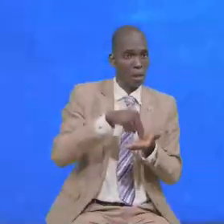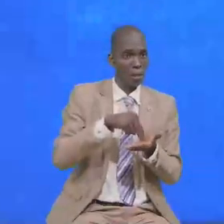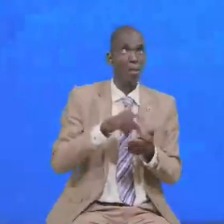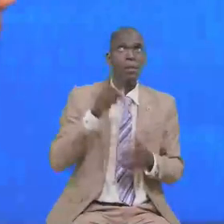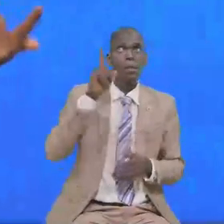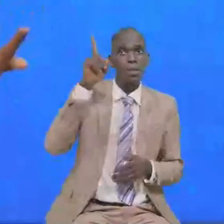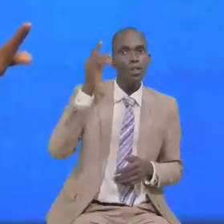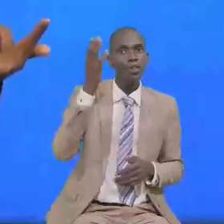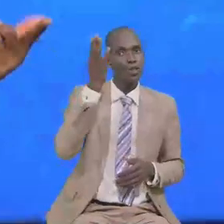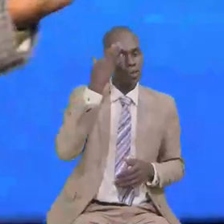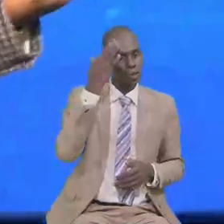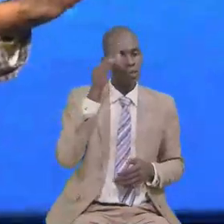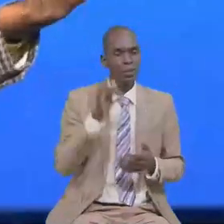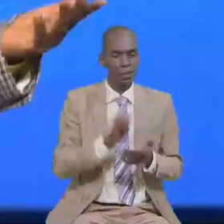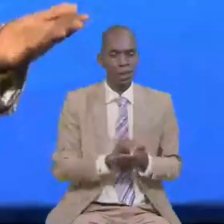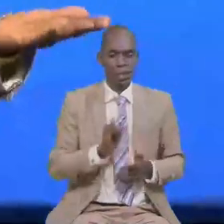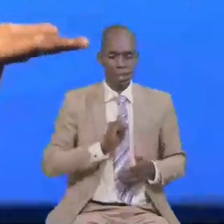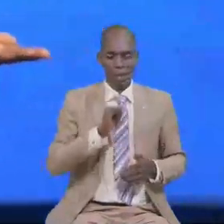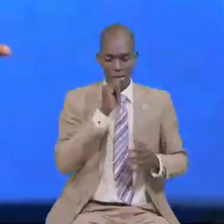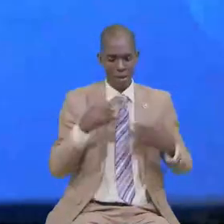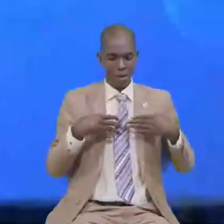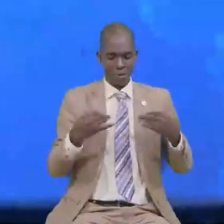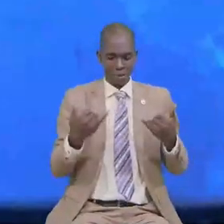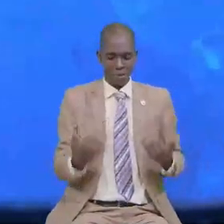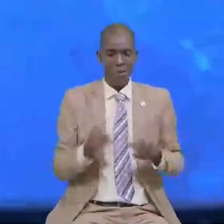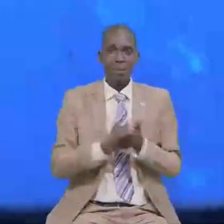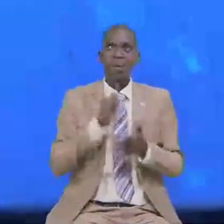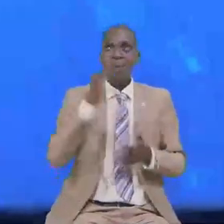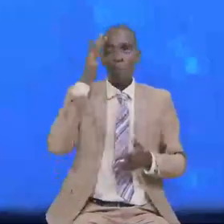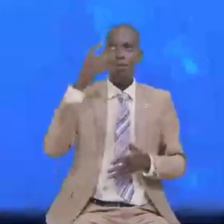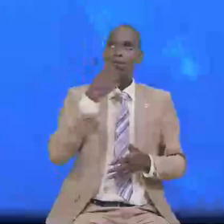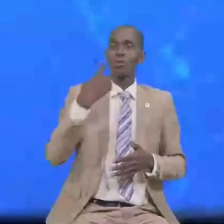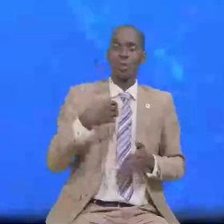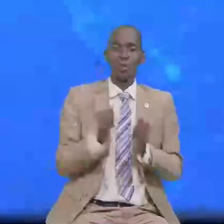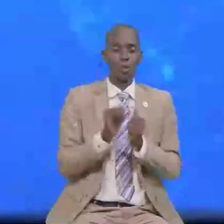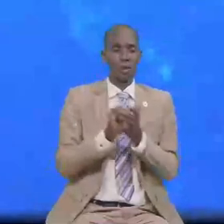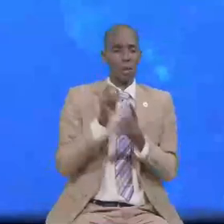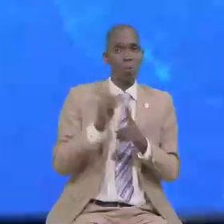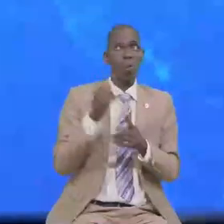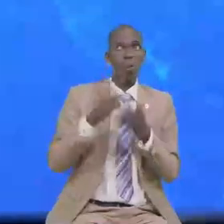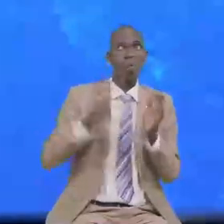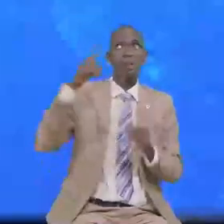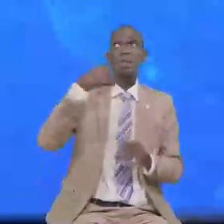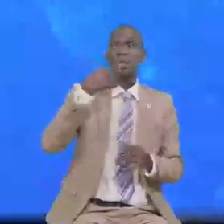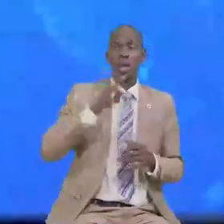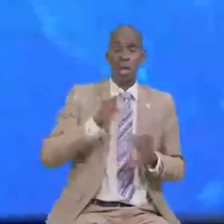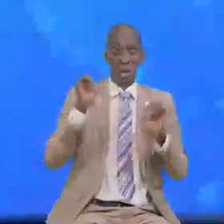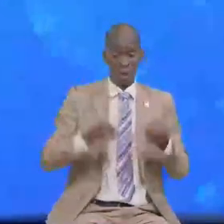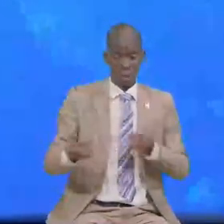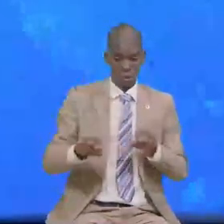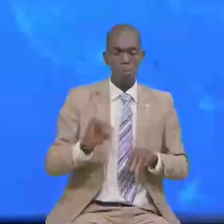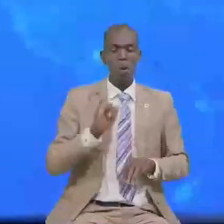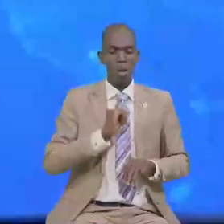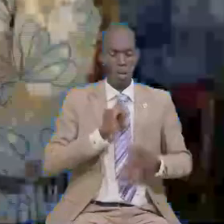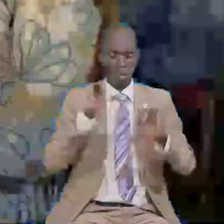Il sait que je suis déjà guéri. C'est pourquoi il donne l'ordre. Ce qui dit que je peux